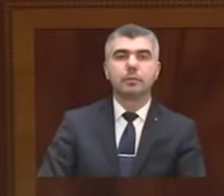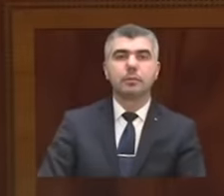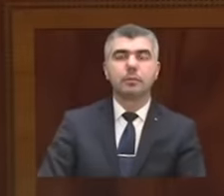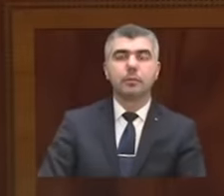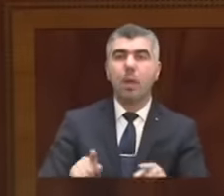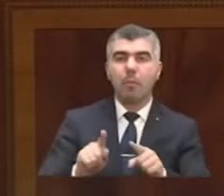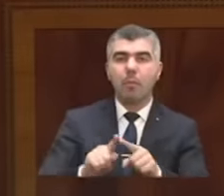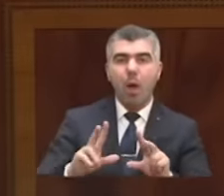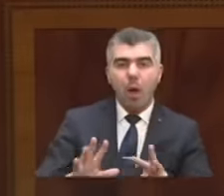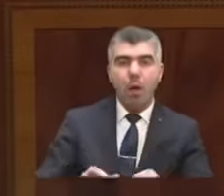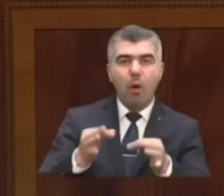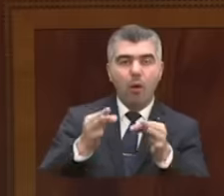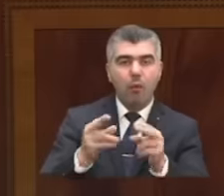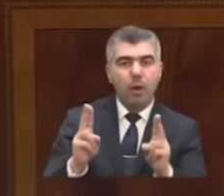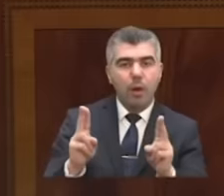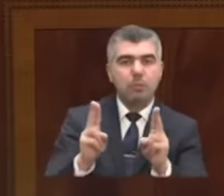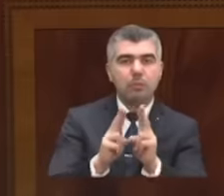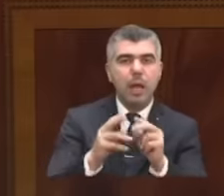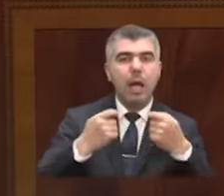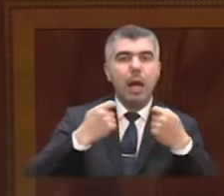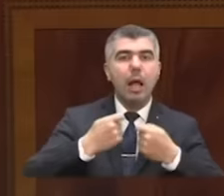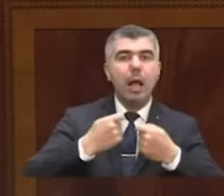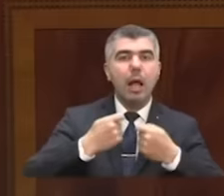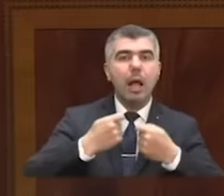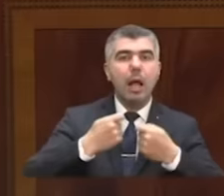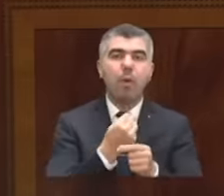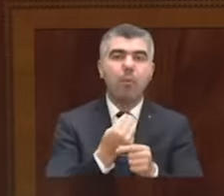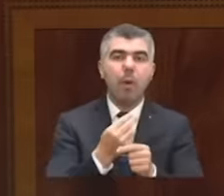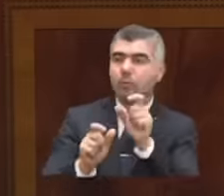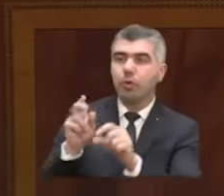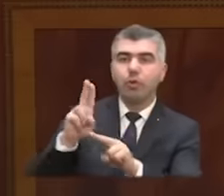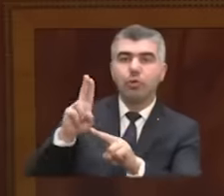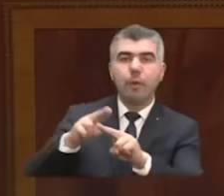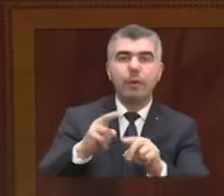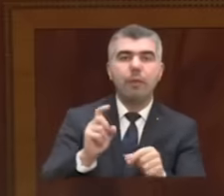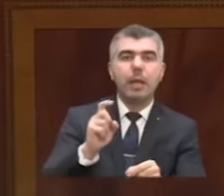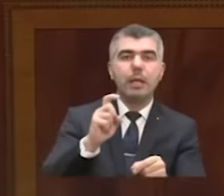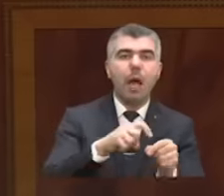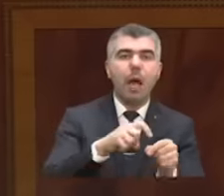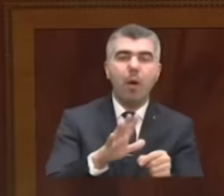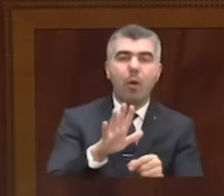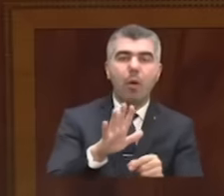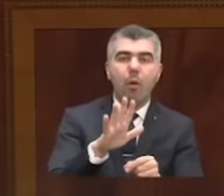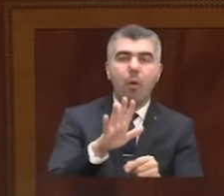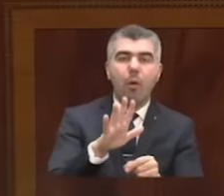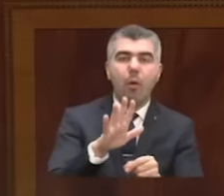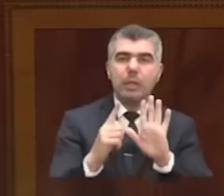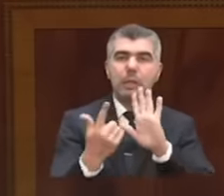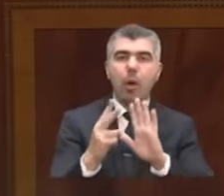الأخيرة، ولا سيما منذ استقبال سيد رئيس الحكومة لممثلي النقابات التعليمية